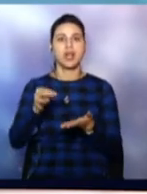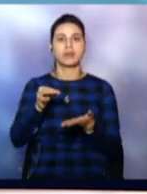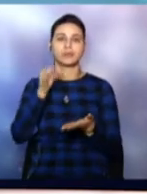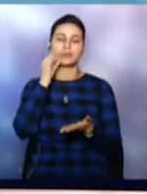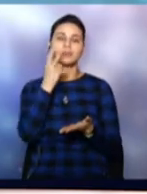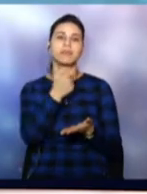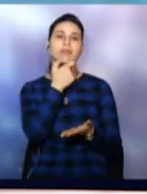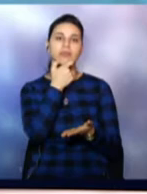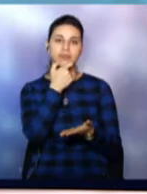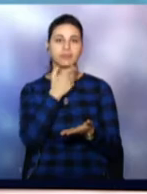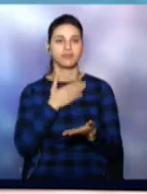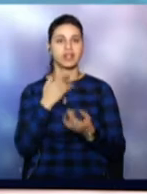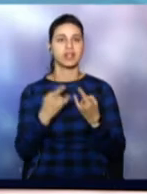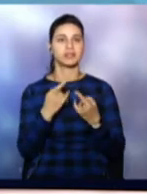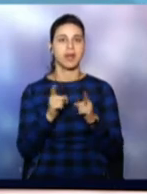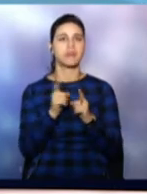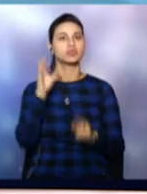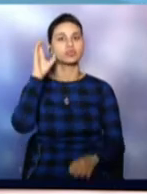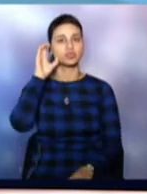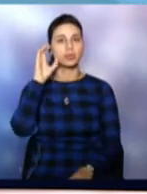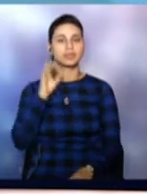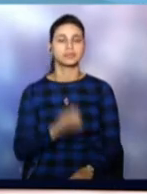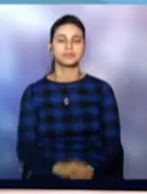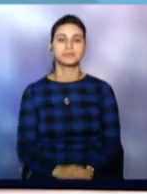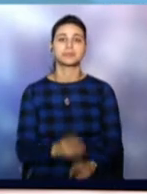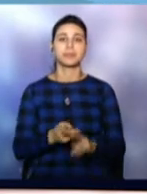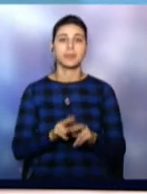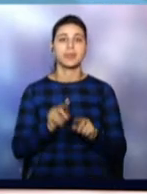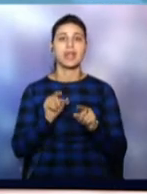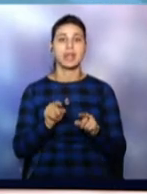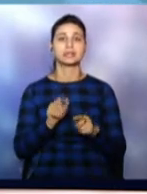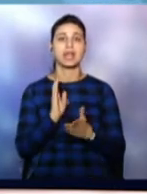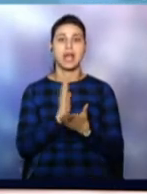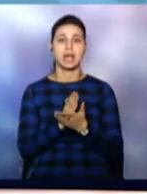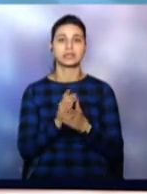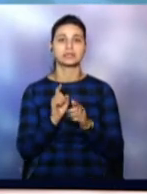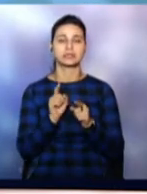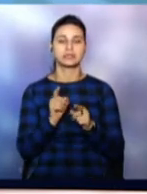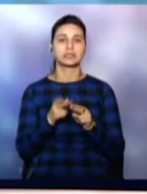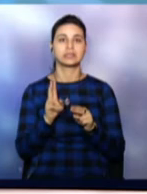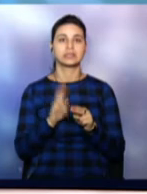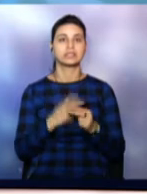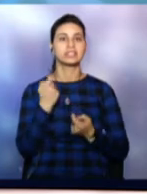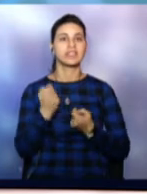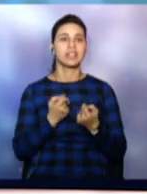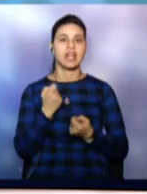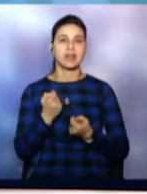ერთად უსმენს ჩვენს გადაცემას. ანუ ეს არის ის